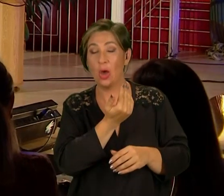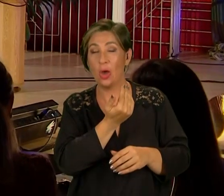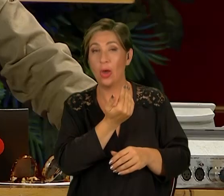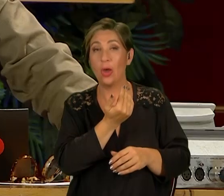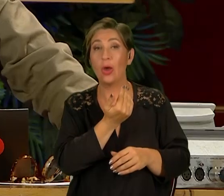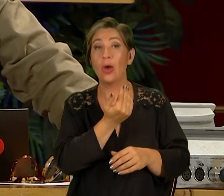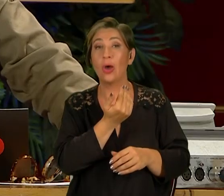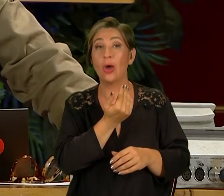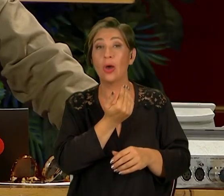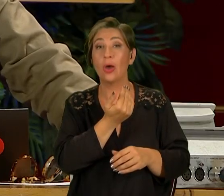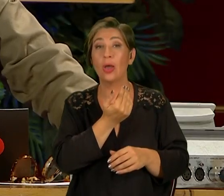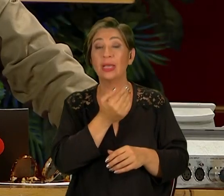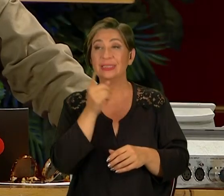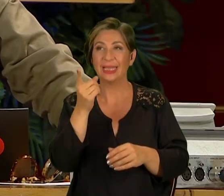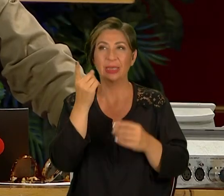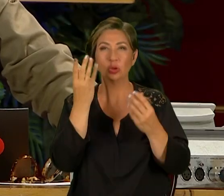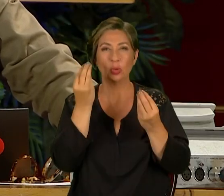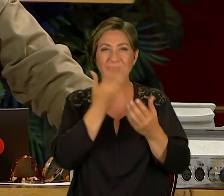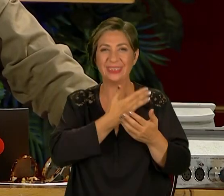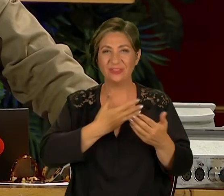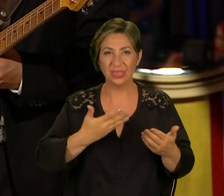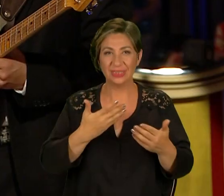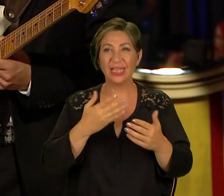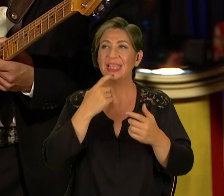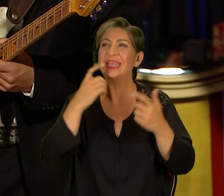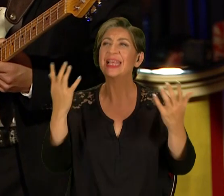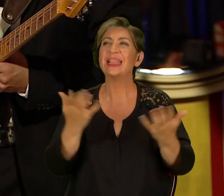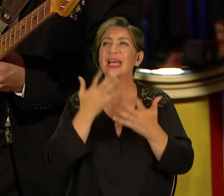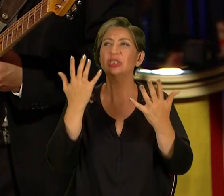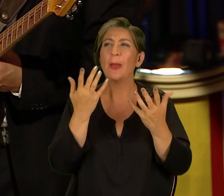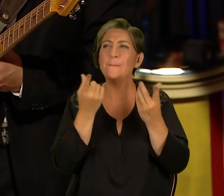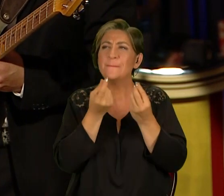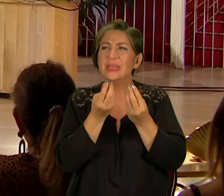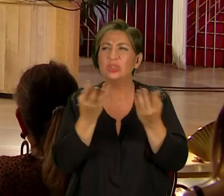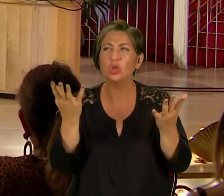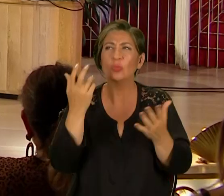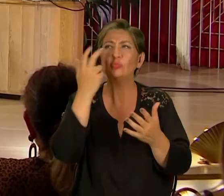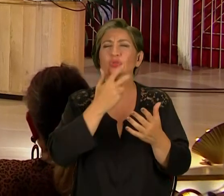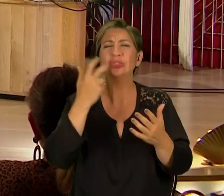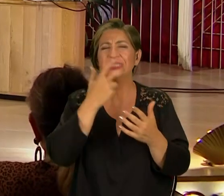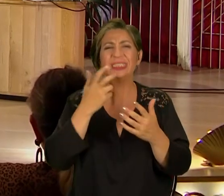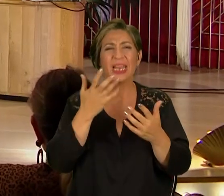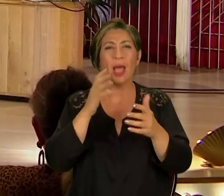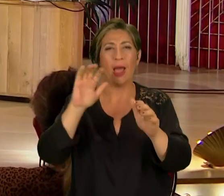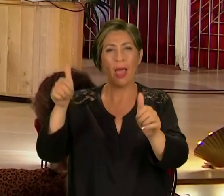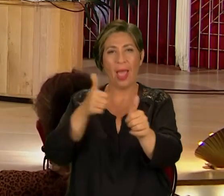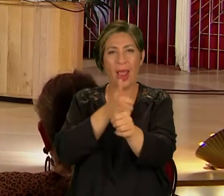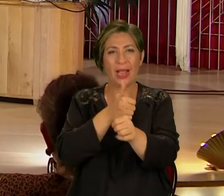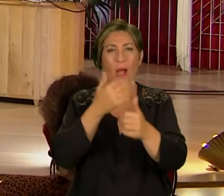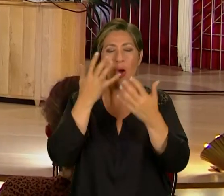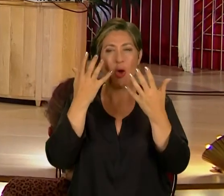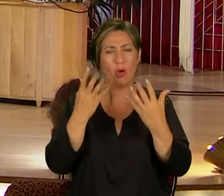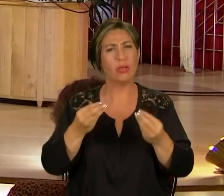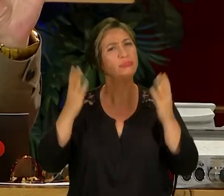şimdi. Sen de çok seveceksin. Yıllarca birçok müzisyenin arka planında